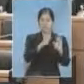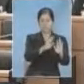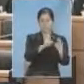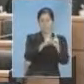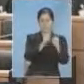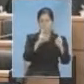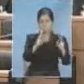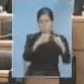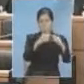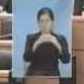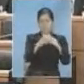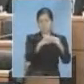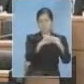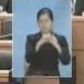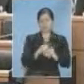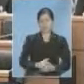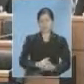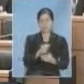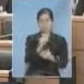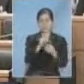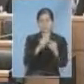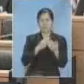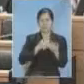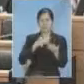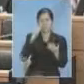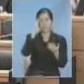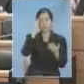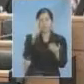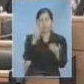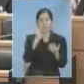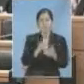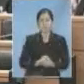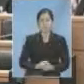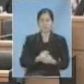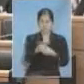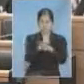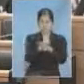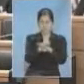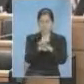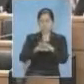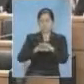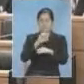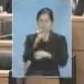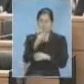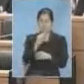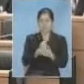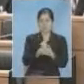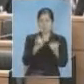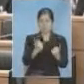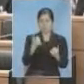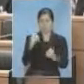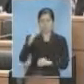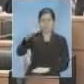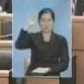การซึ่งท่านไม่ทราบว่าได ้ท่านสัมพันธ์ตั้งเป็นเจ้าผลเดียวนะมีท่านสมาชิกขอประท้วง